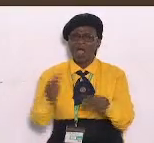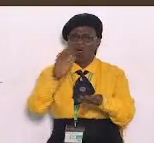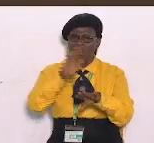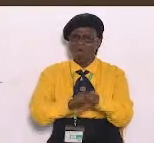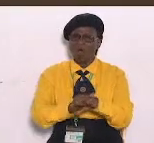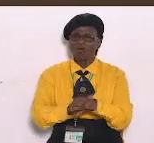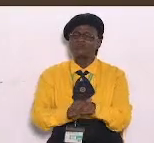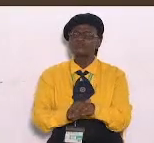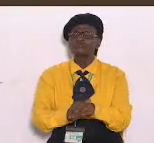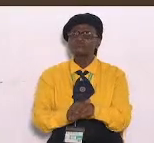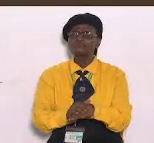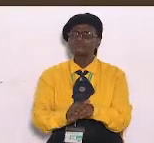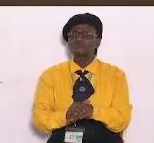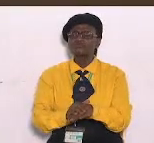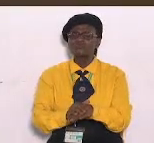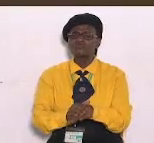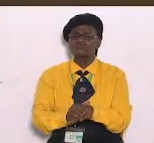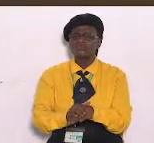cette